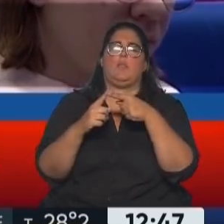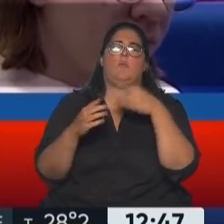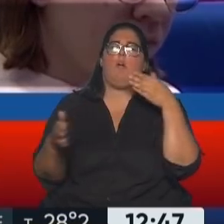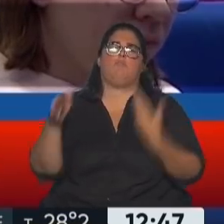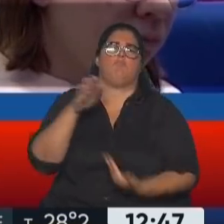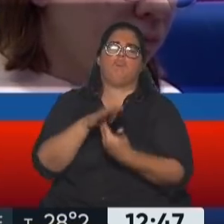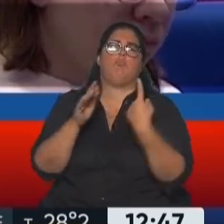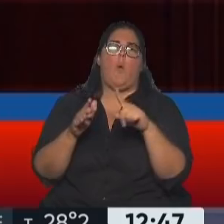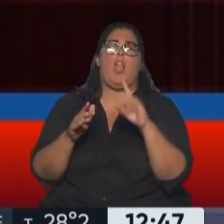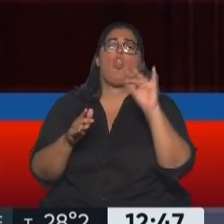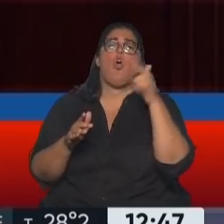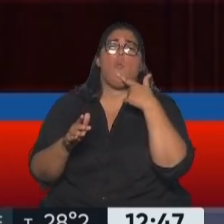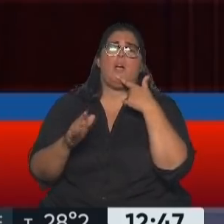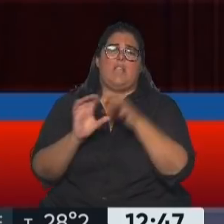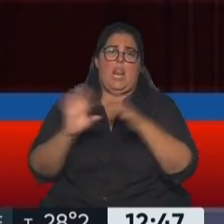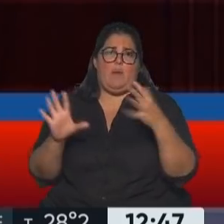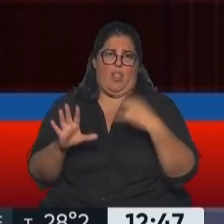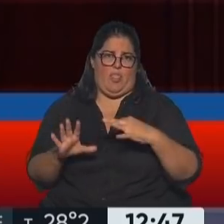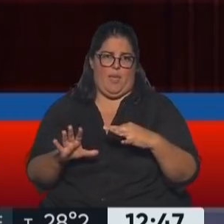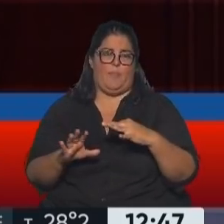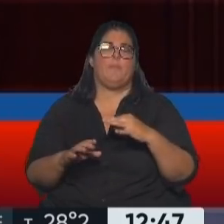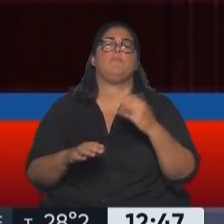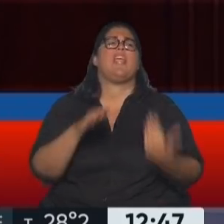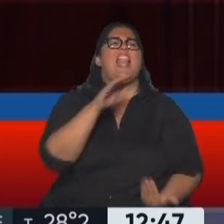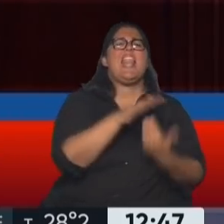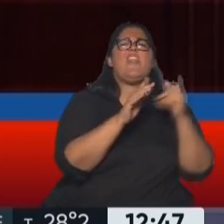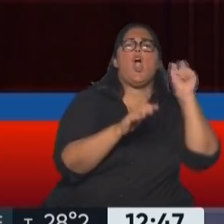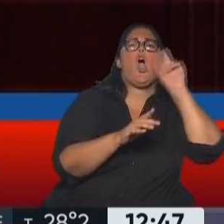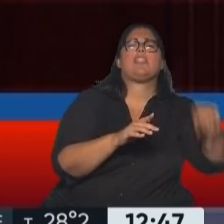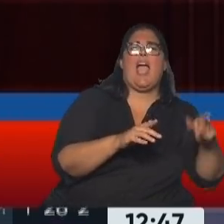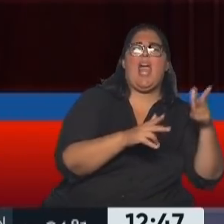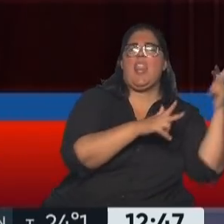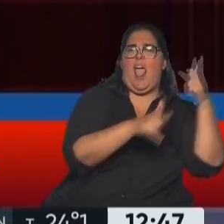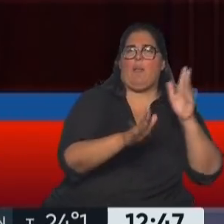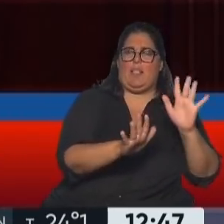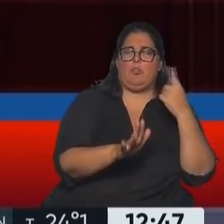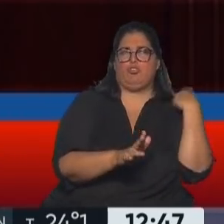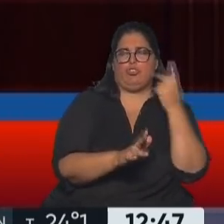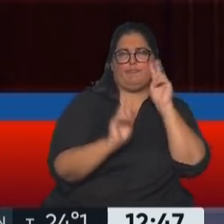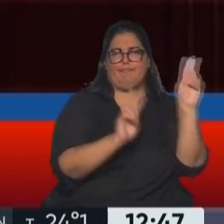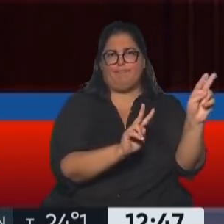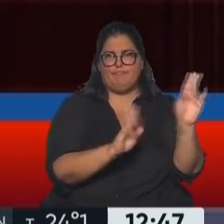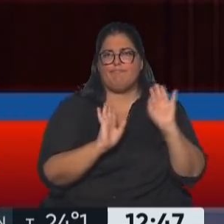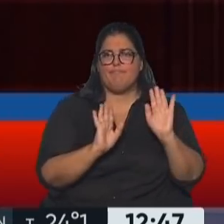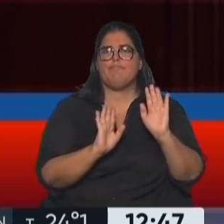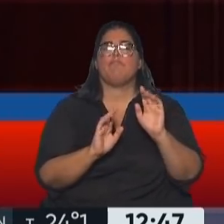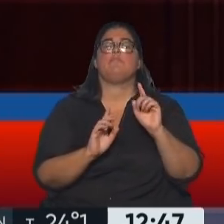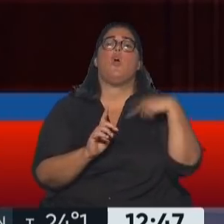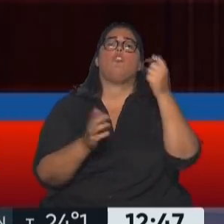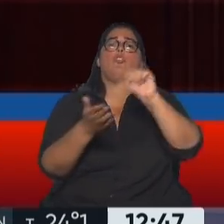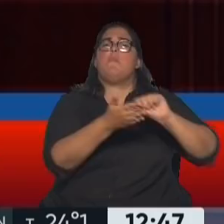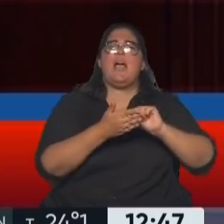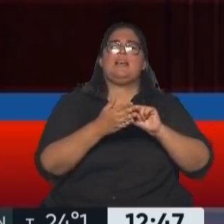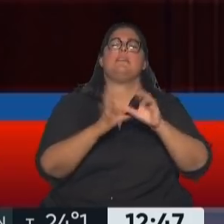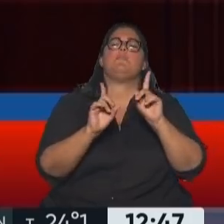слышим заверения лидеров НАТО о невмешательстве в конфликт. В то же время отдельные государства, члены Североатлантического